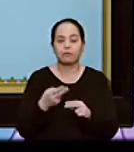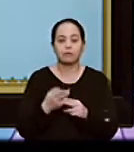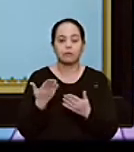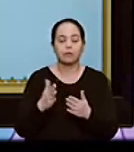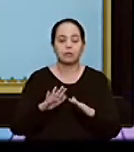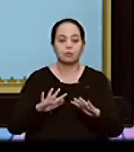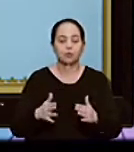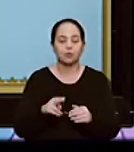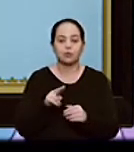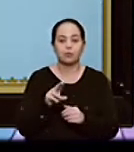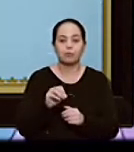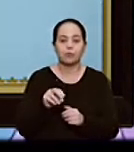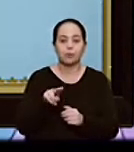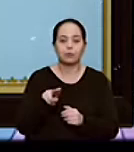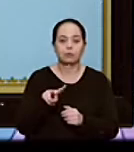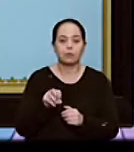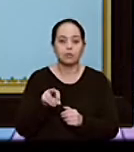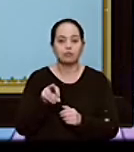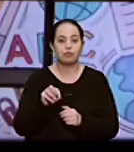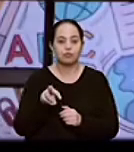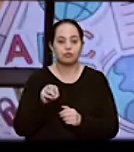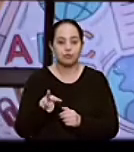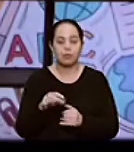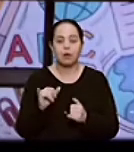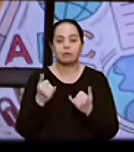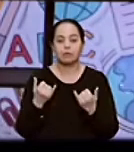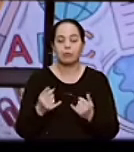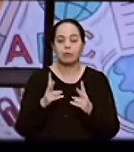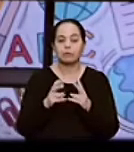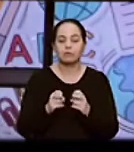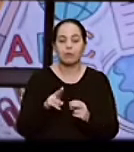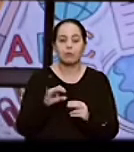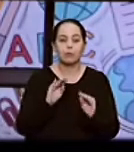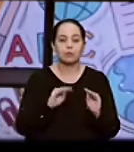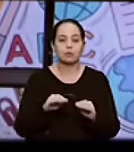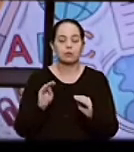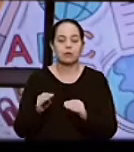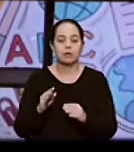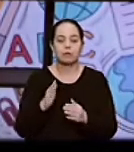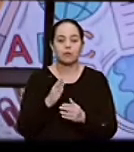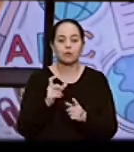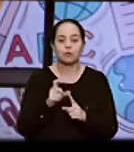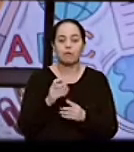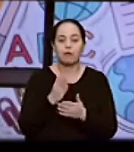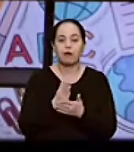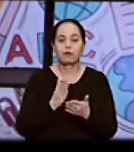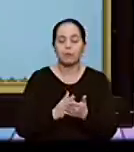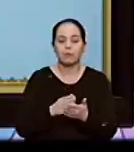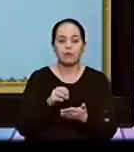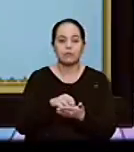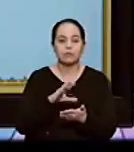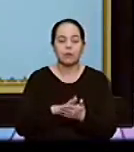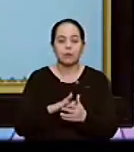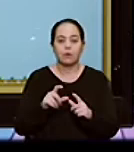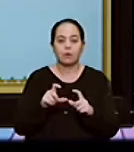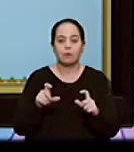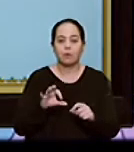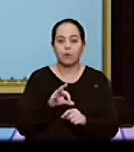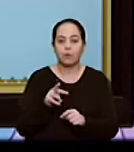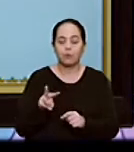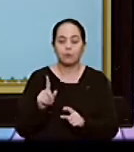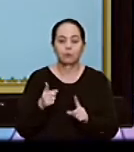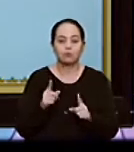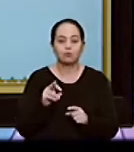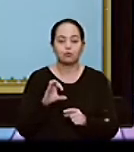предложения, в данном случае подлежащим. А теперь разбираем по составу слово «хлебом». Выделяем